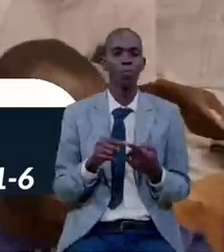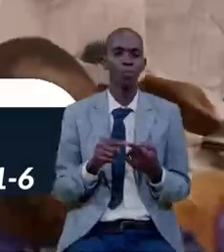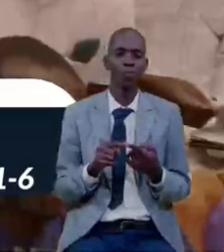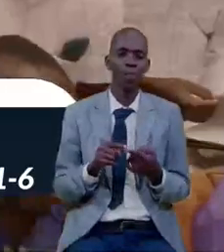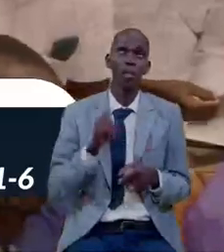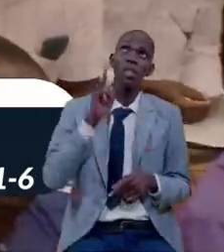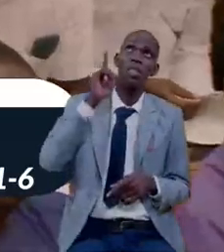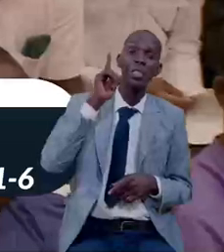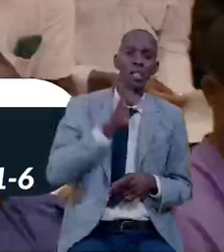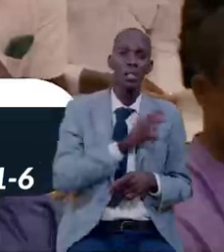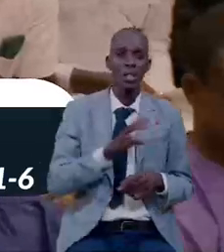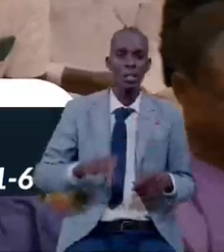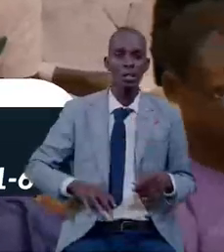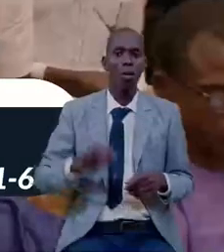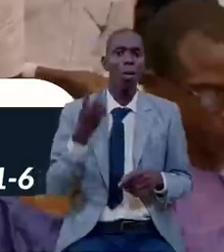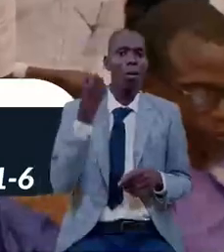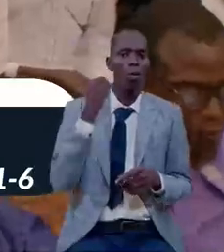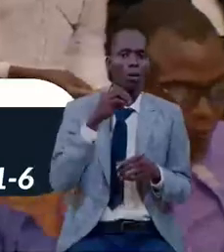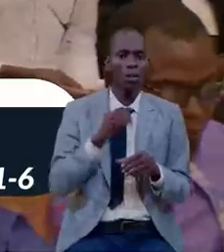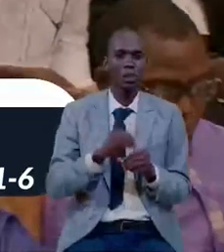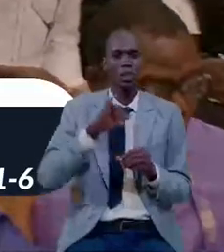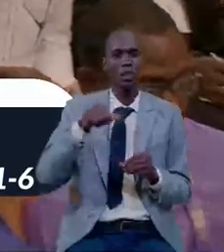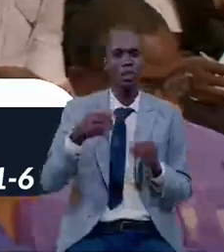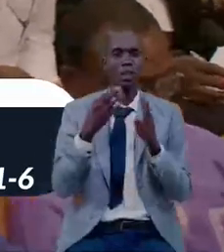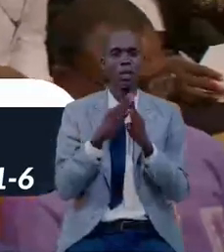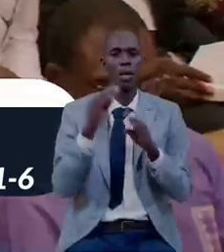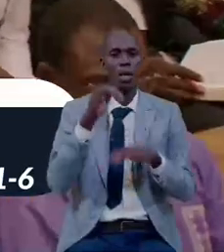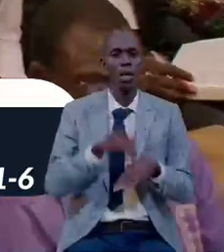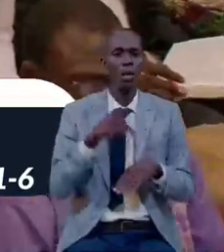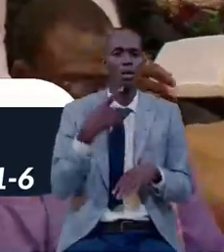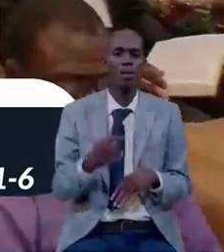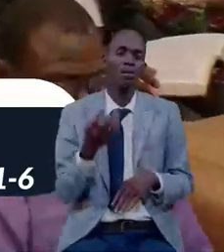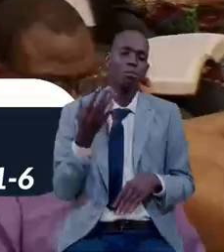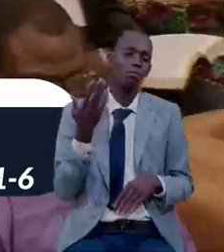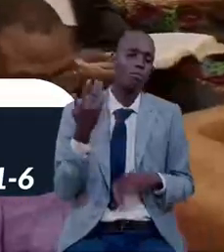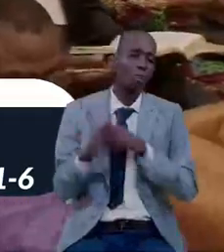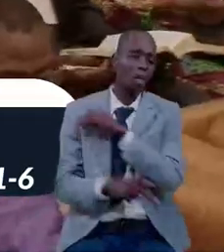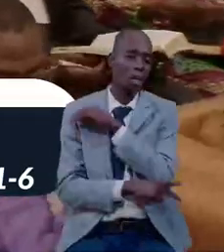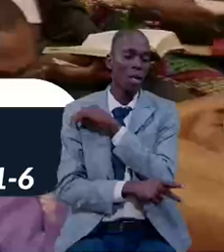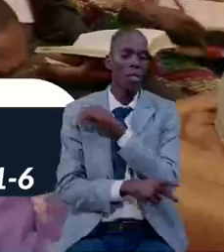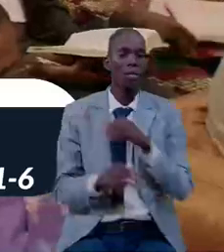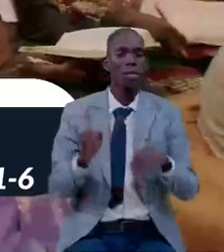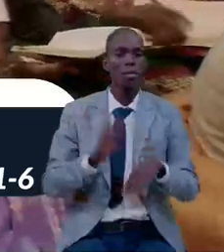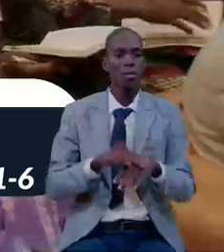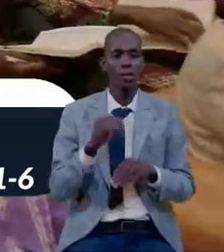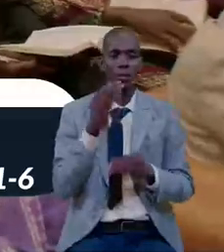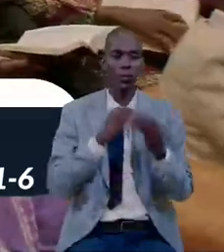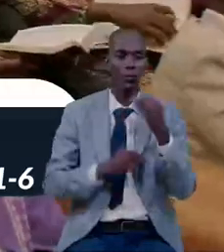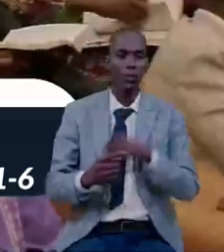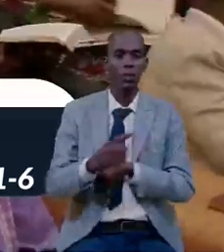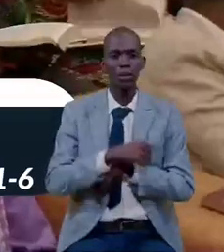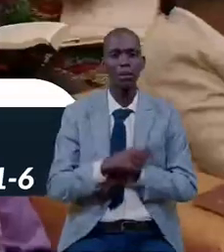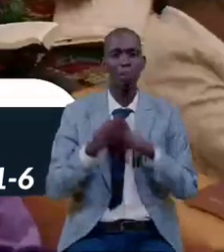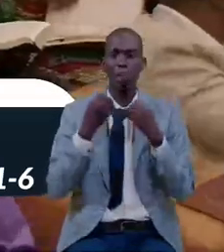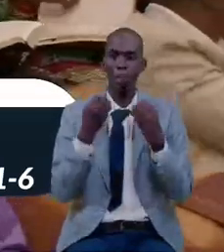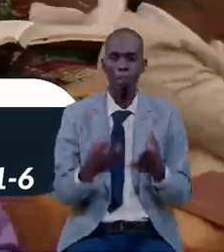Pendant que Jésus était à Jérusalem à la fête de Pâques, plusieurs crurent